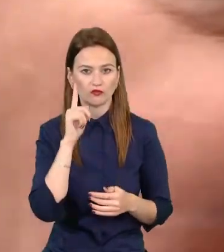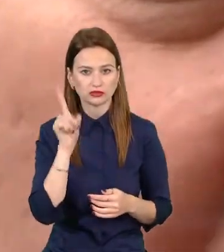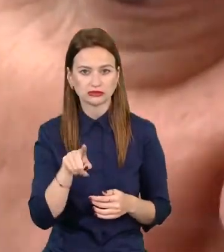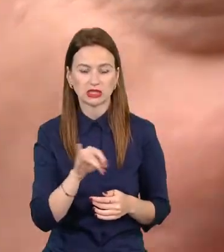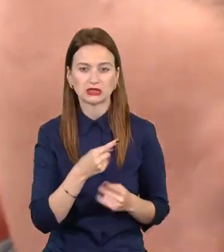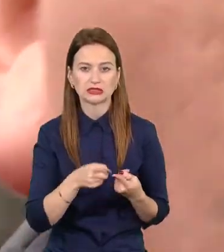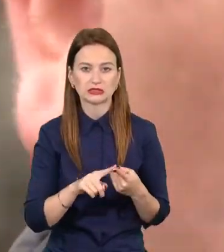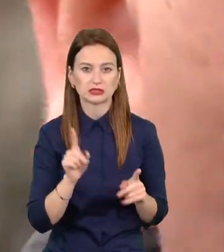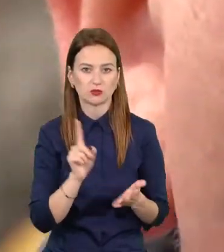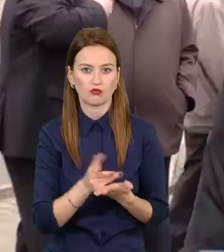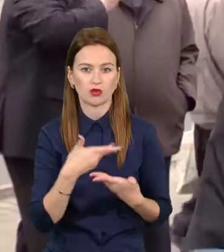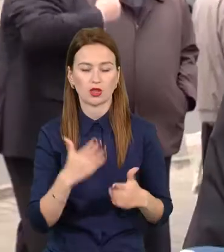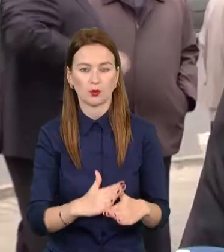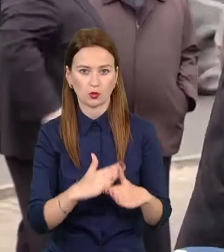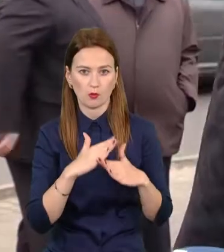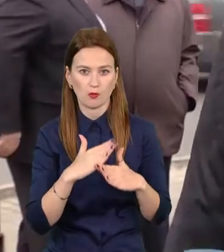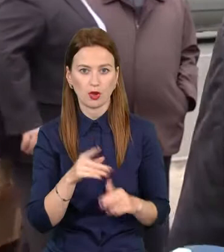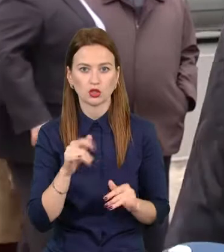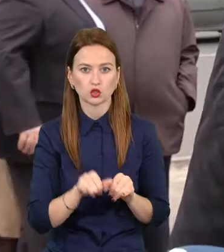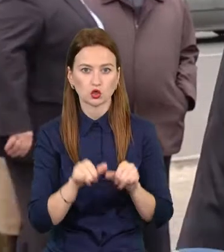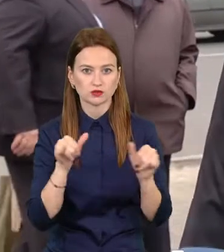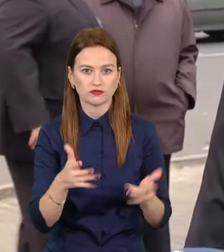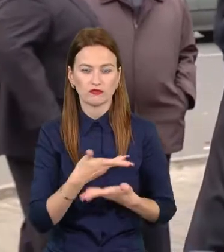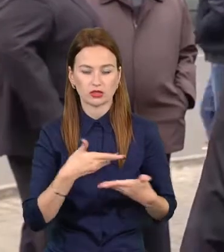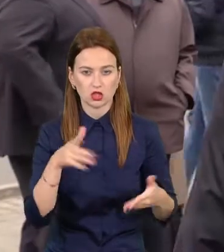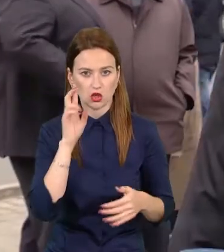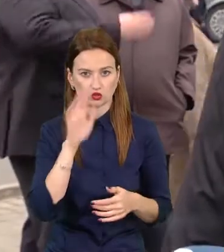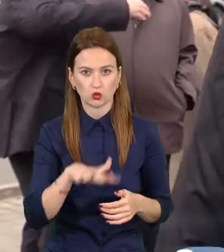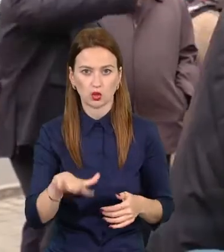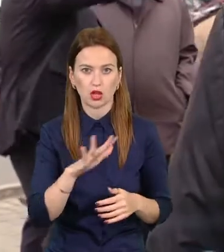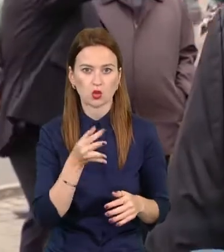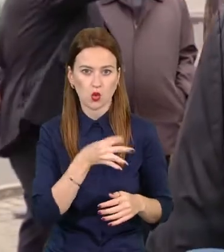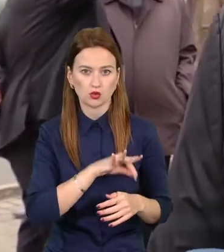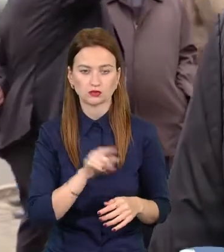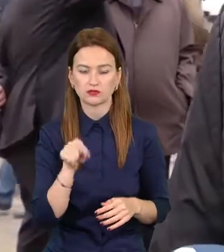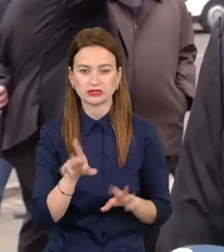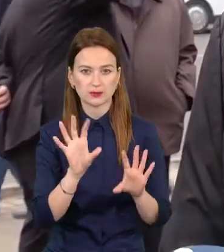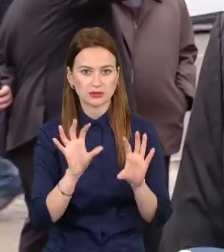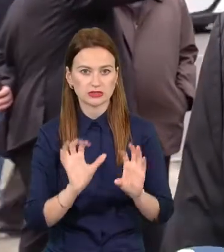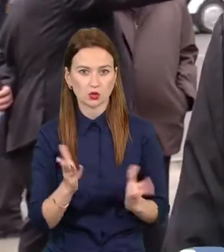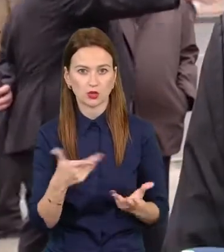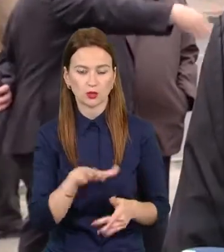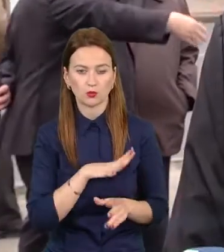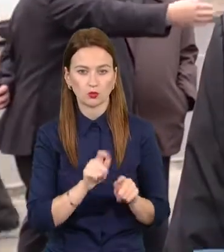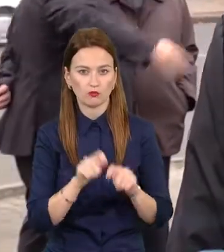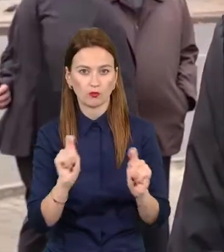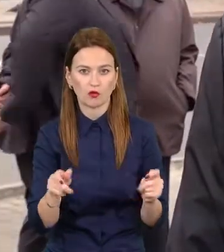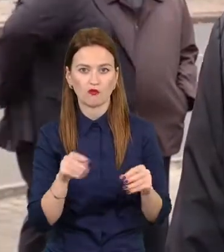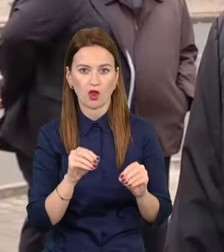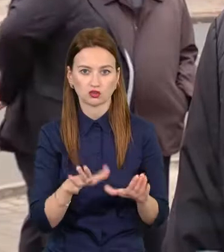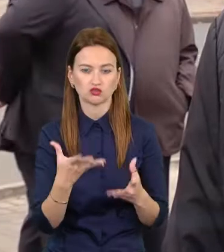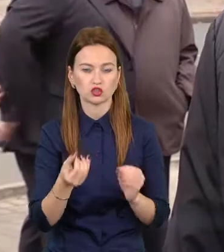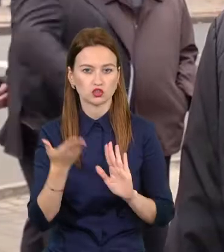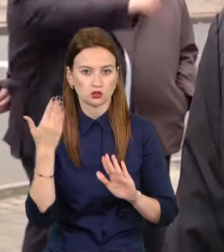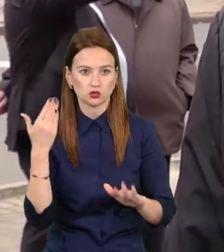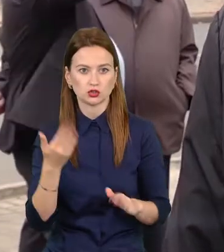нам повинно допомагати розвивати нашу країну, користуватися тими законами, які були впроваджені ще тоді,